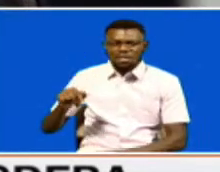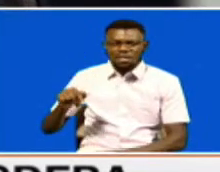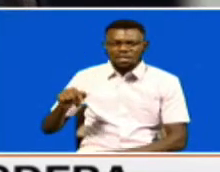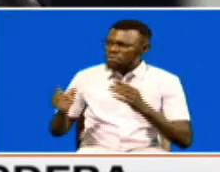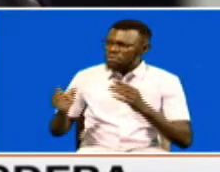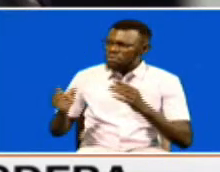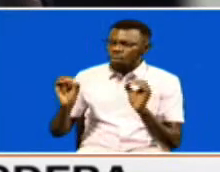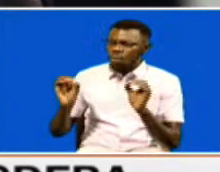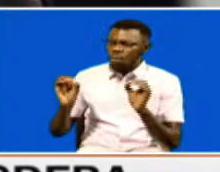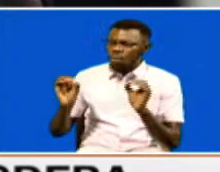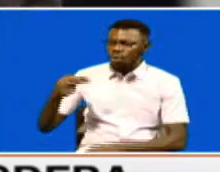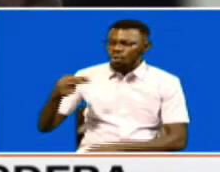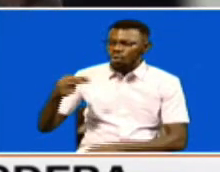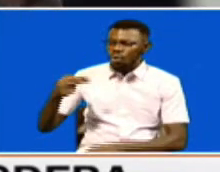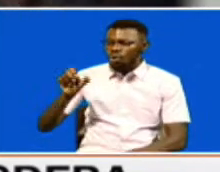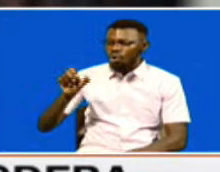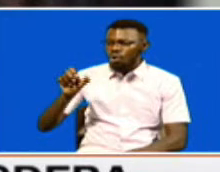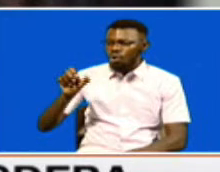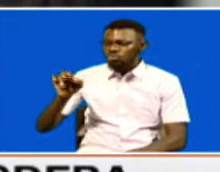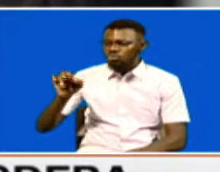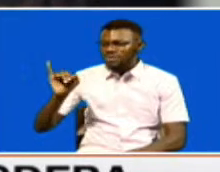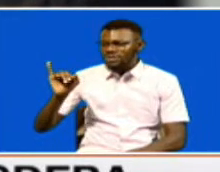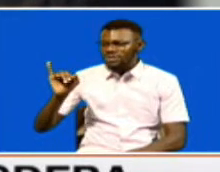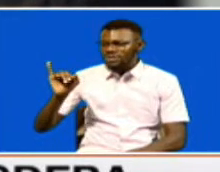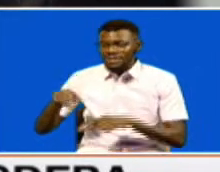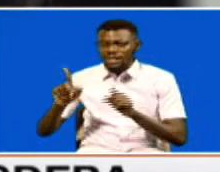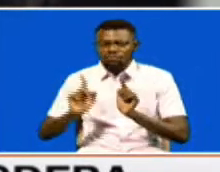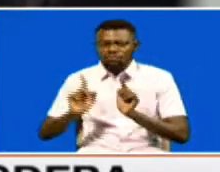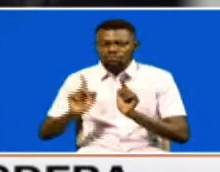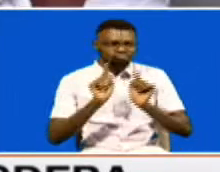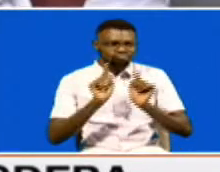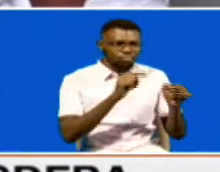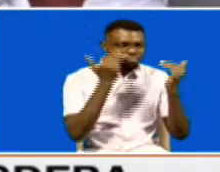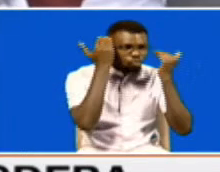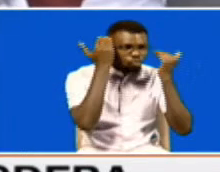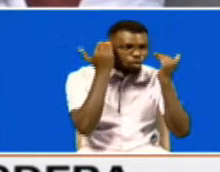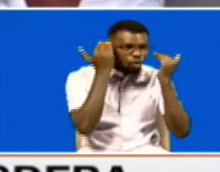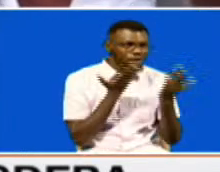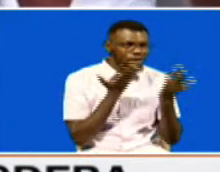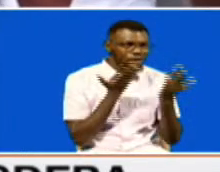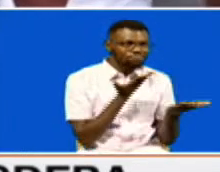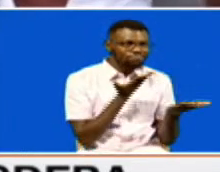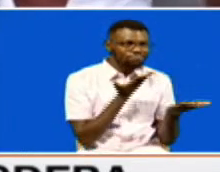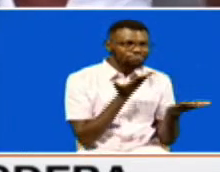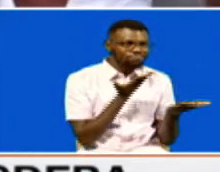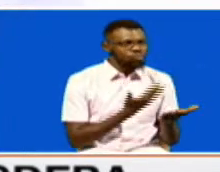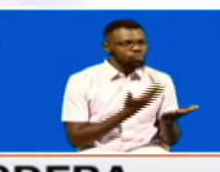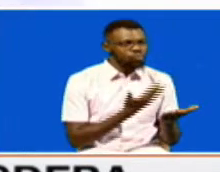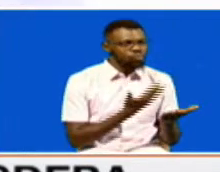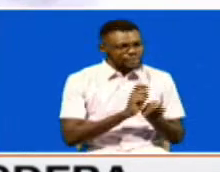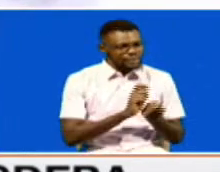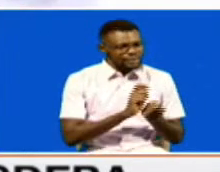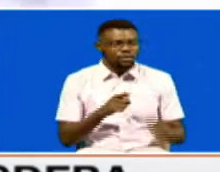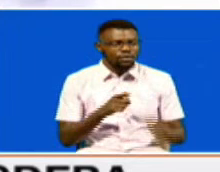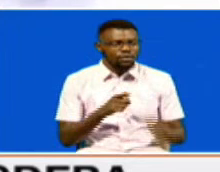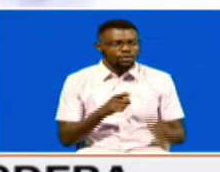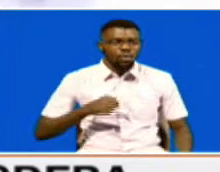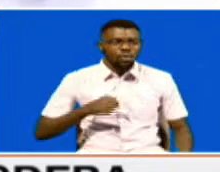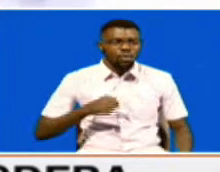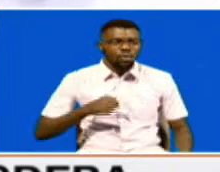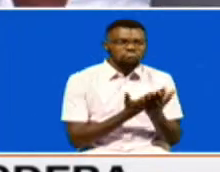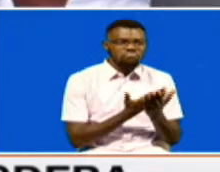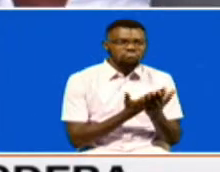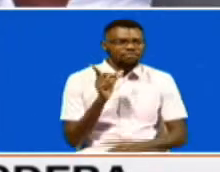hivyo, Hussein alielekea mahakama ya rufaa kusimamisha uamuzi huo. We will definitely appeal. Already a stay order has been